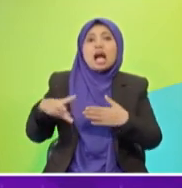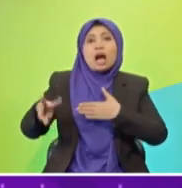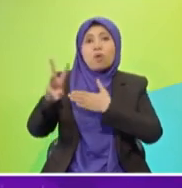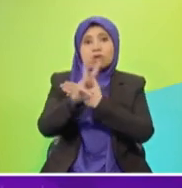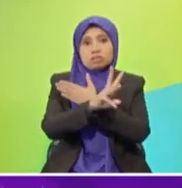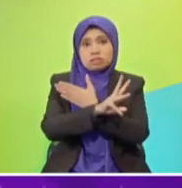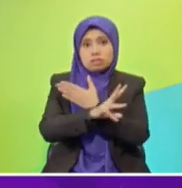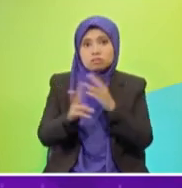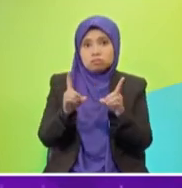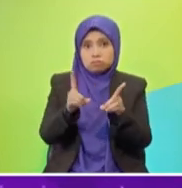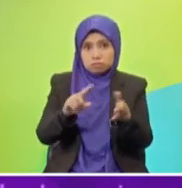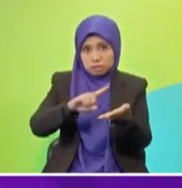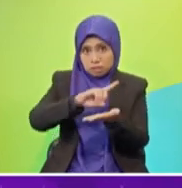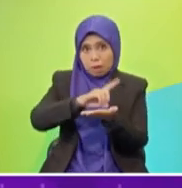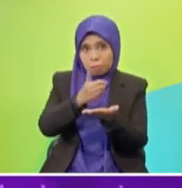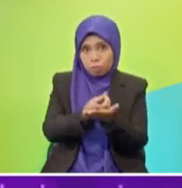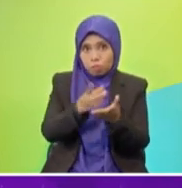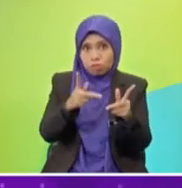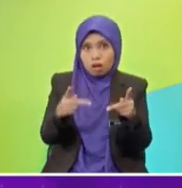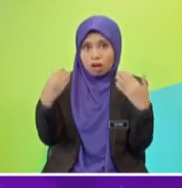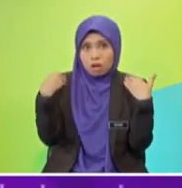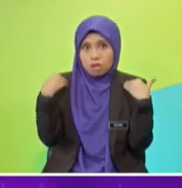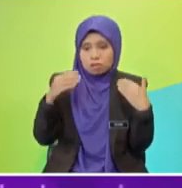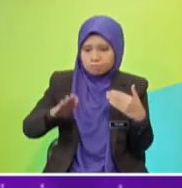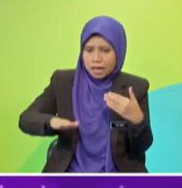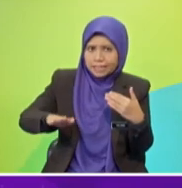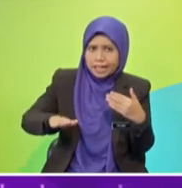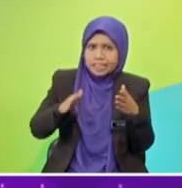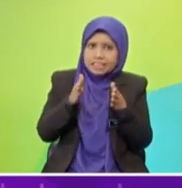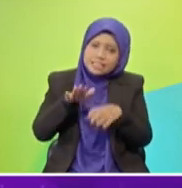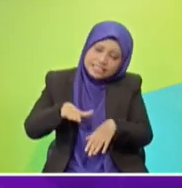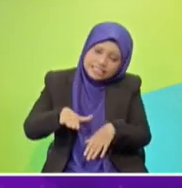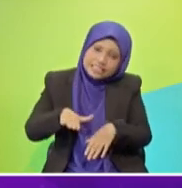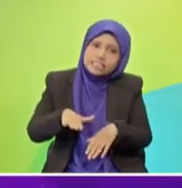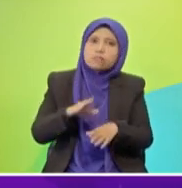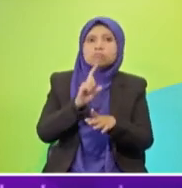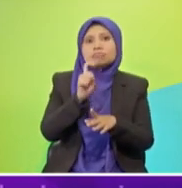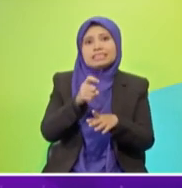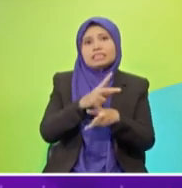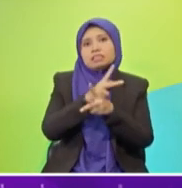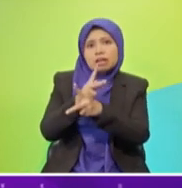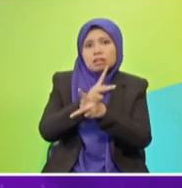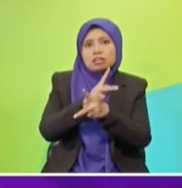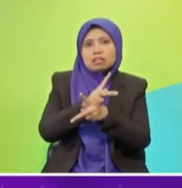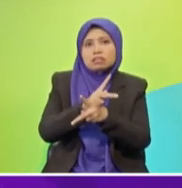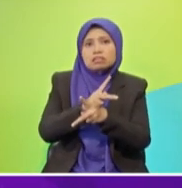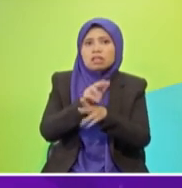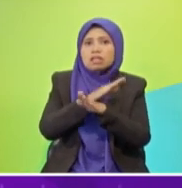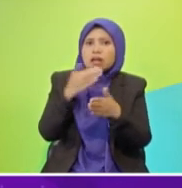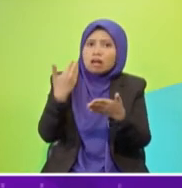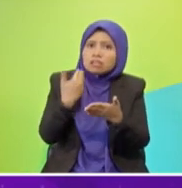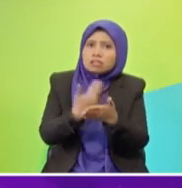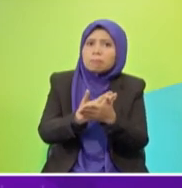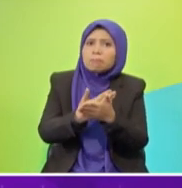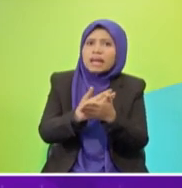adik-adik kecil di rumah kita kena awasi kanak-kanak kecil supaya tidak kita berlaku